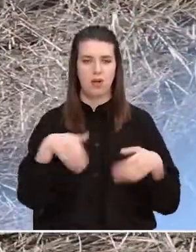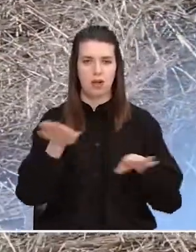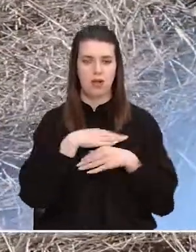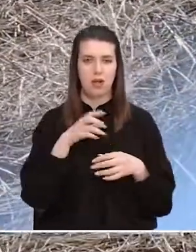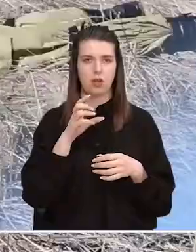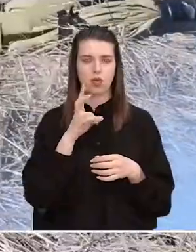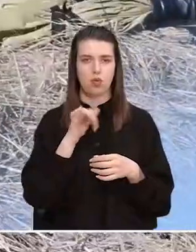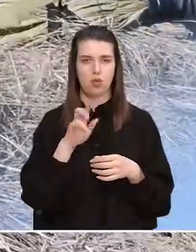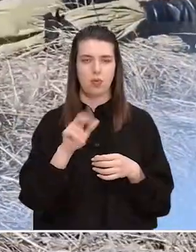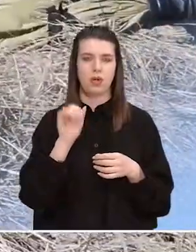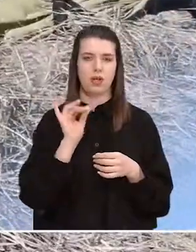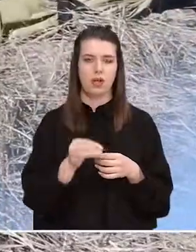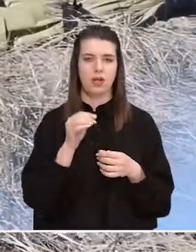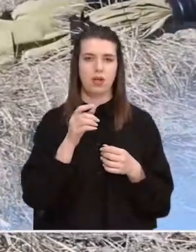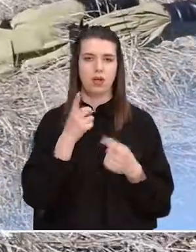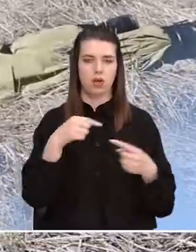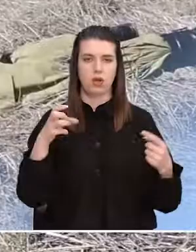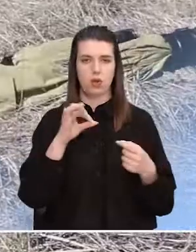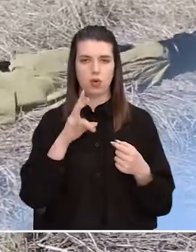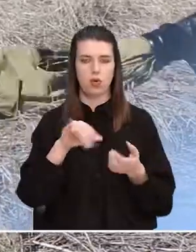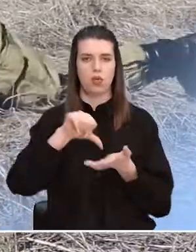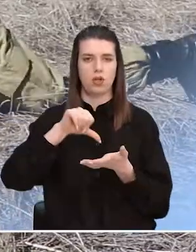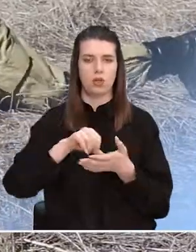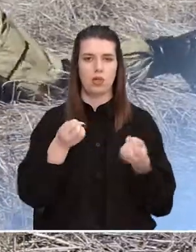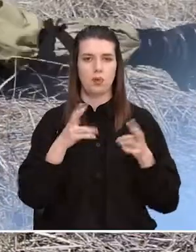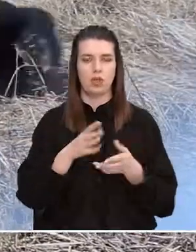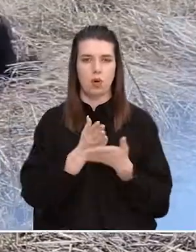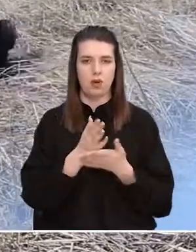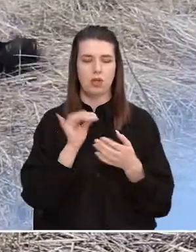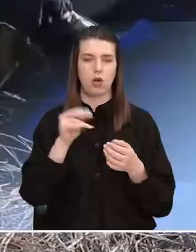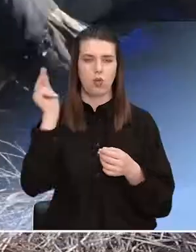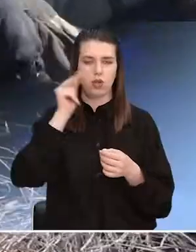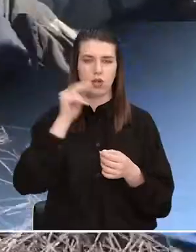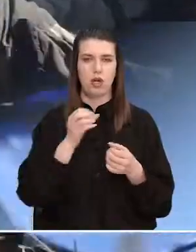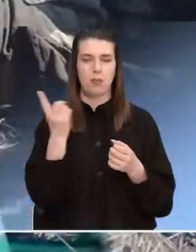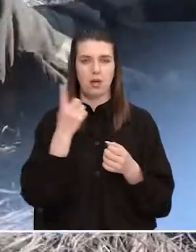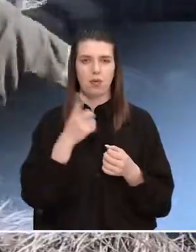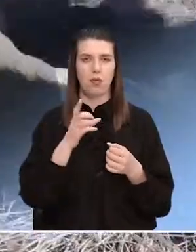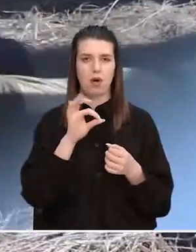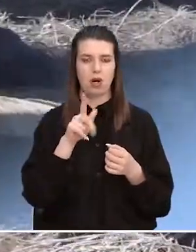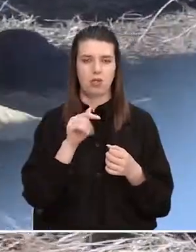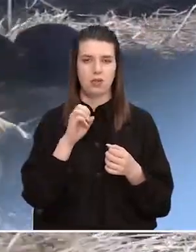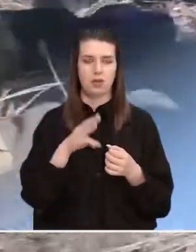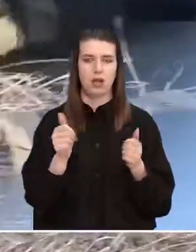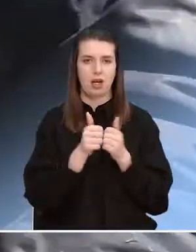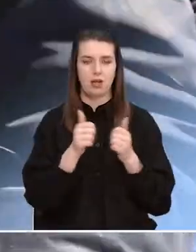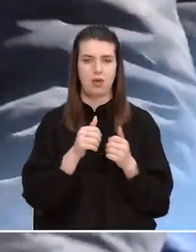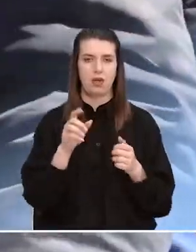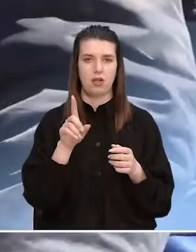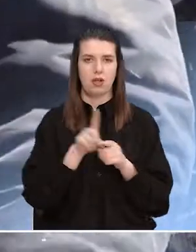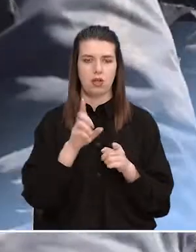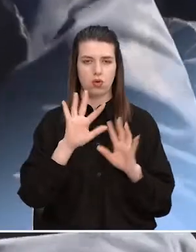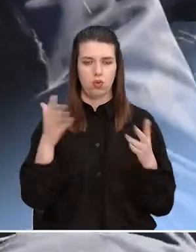офицеров белых халатах несут службу бок о бок с другими сотрудниками участвую спиц операциях и учениях и первыми